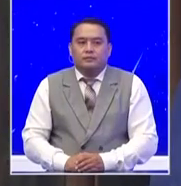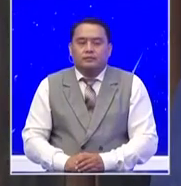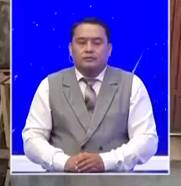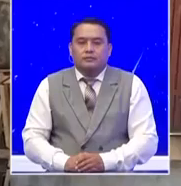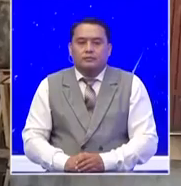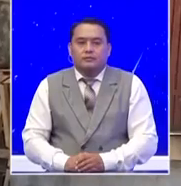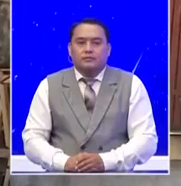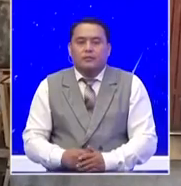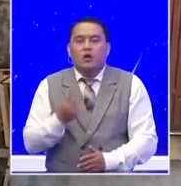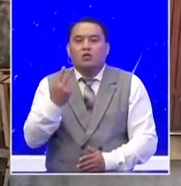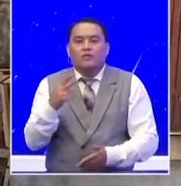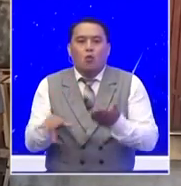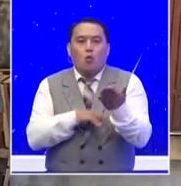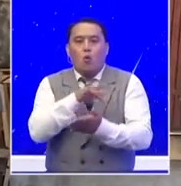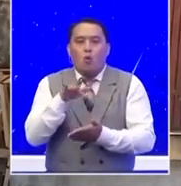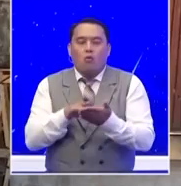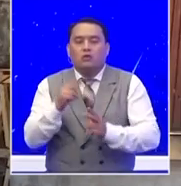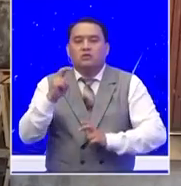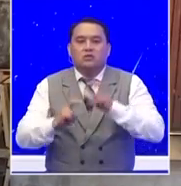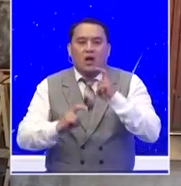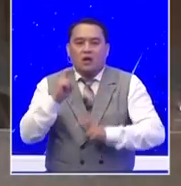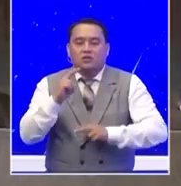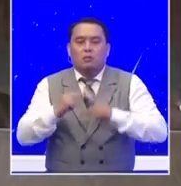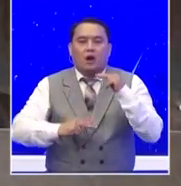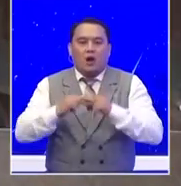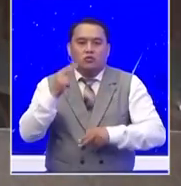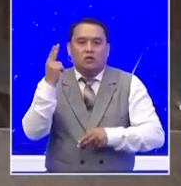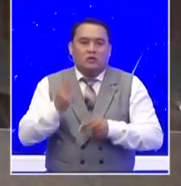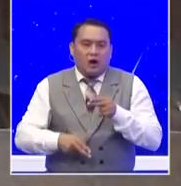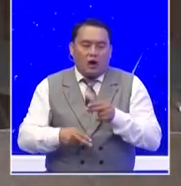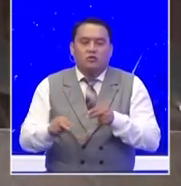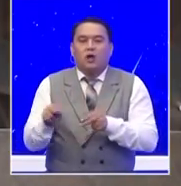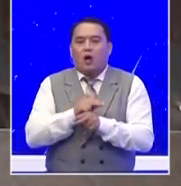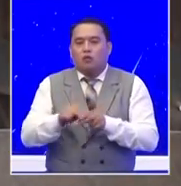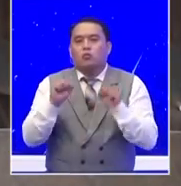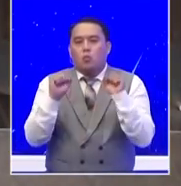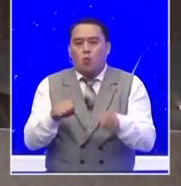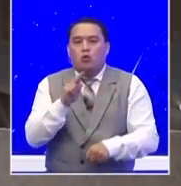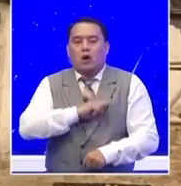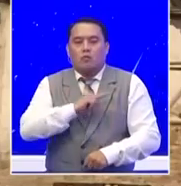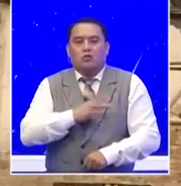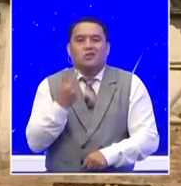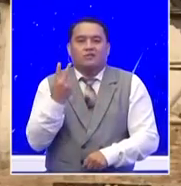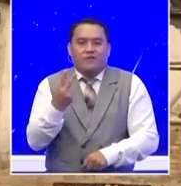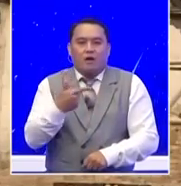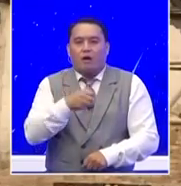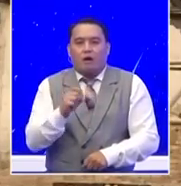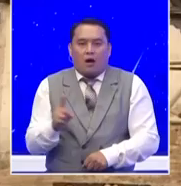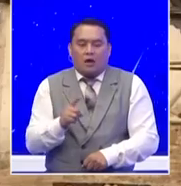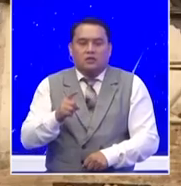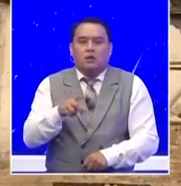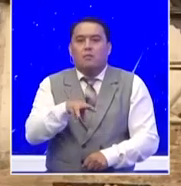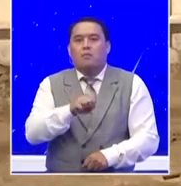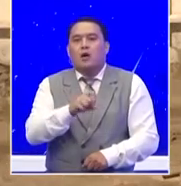На двух котельных города идет к завершению строительно-монтажный процесс. После реконструкции они смогут работать на двух видах топлива – газе и мазуте.